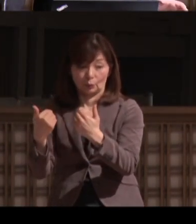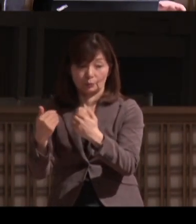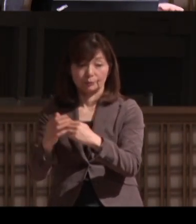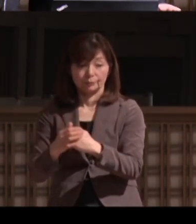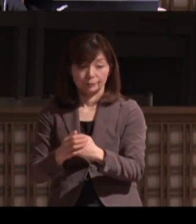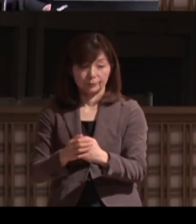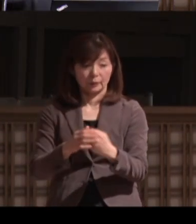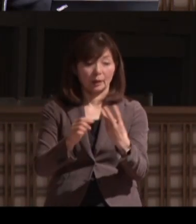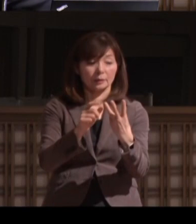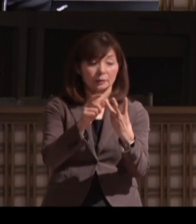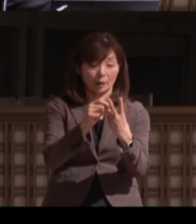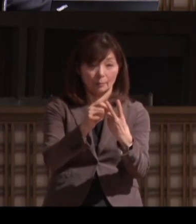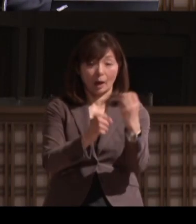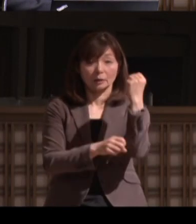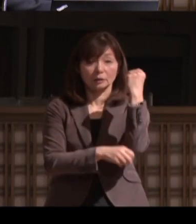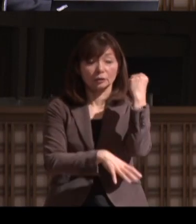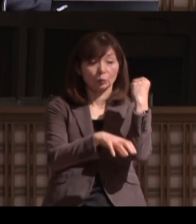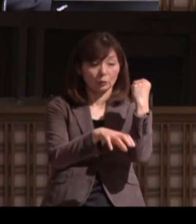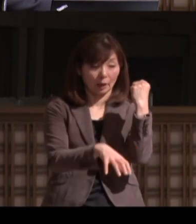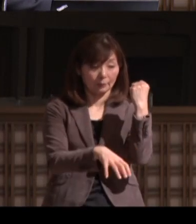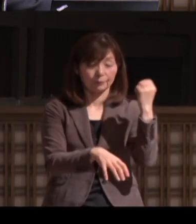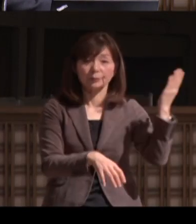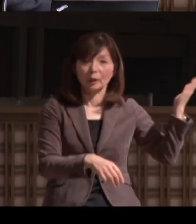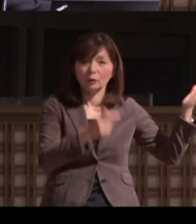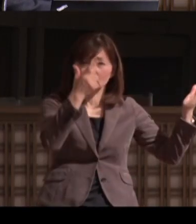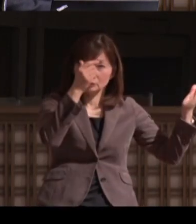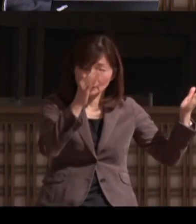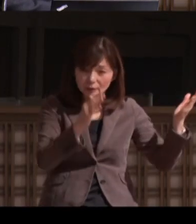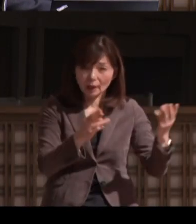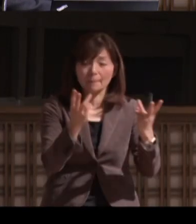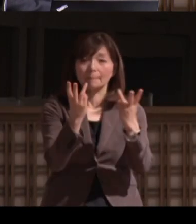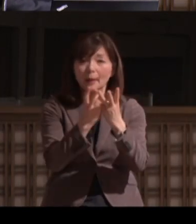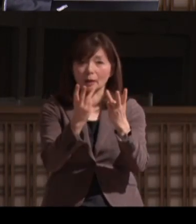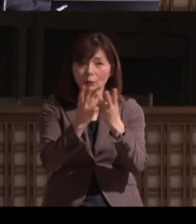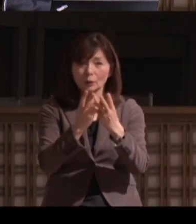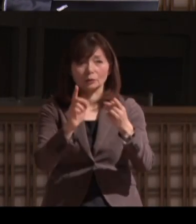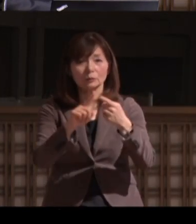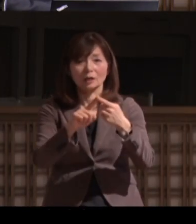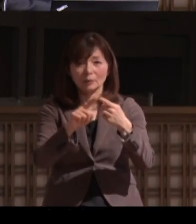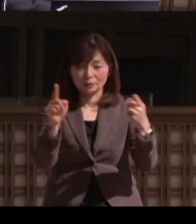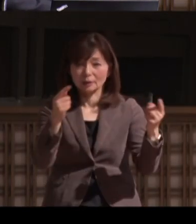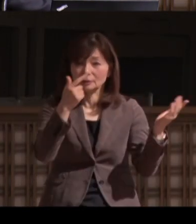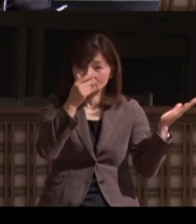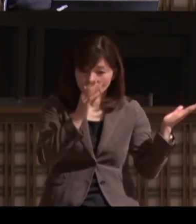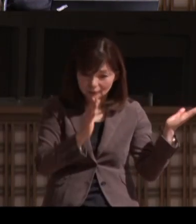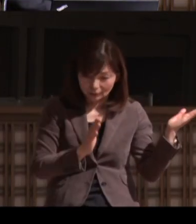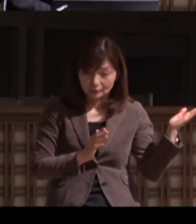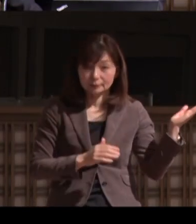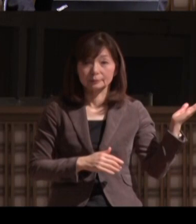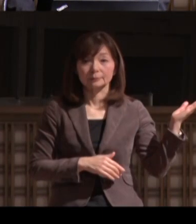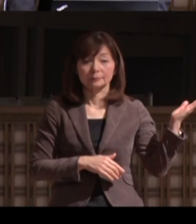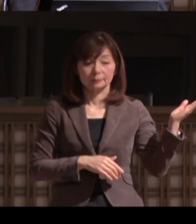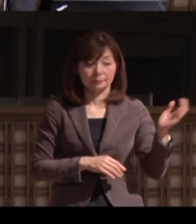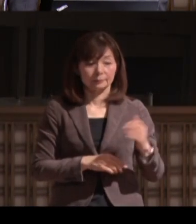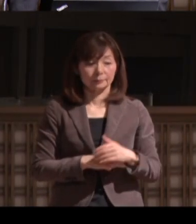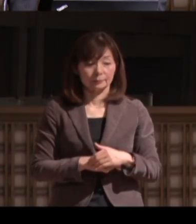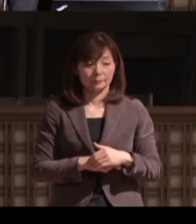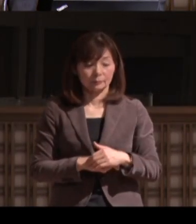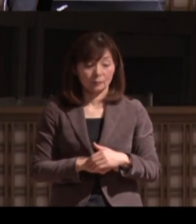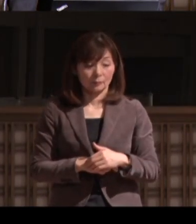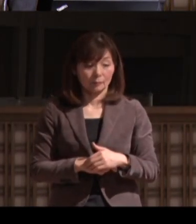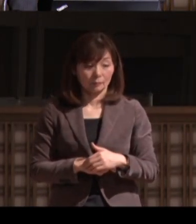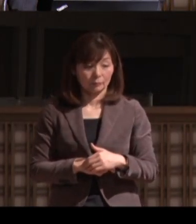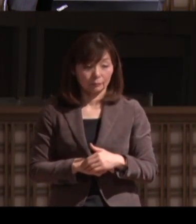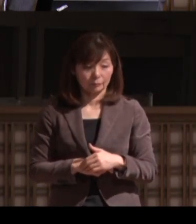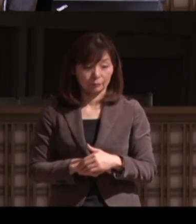え定説の事務局すいませんこれちょっと番号がちょっとおかしいですね出演いたしましたでえ6番